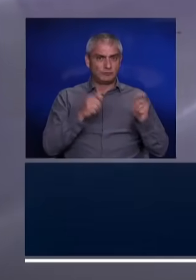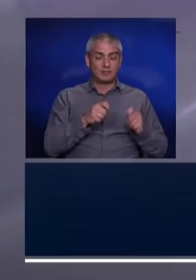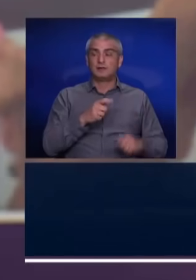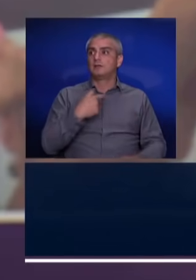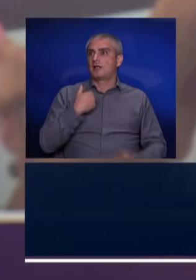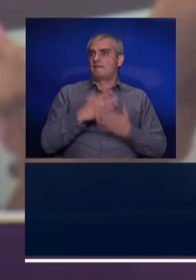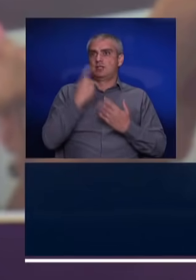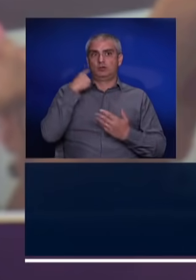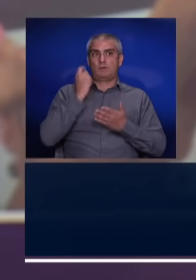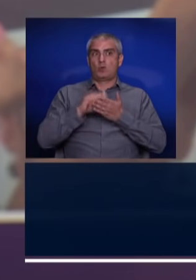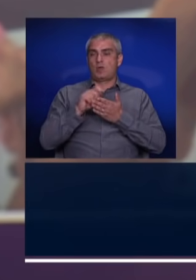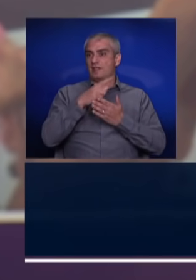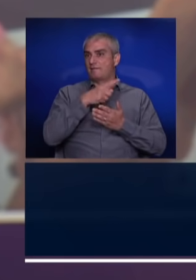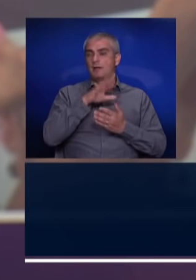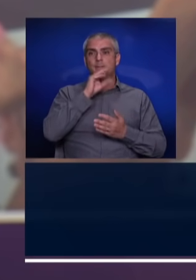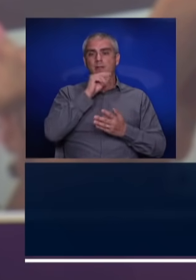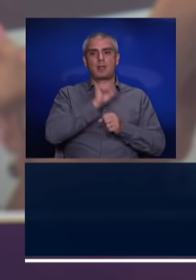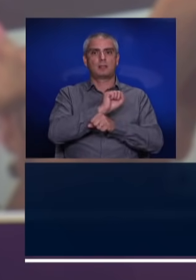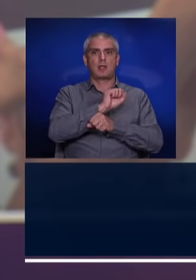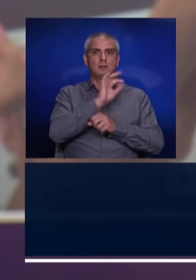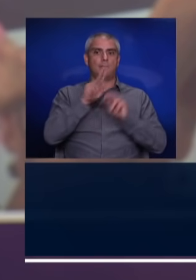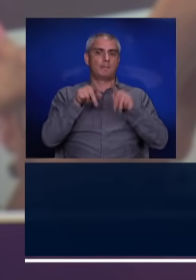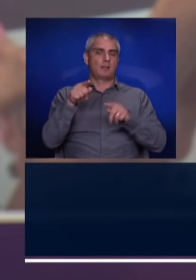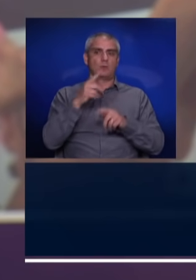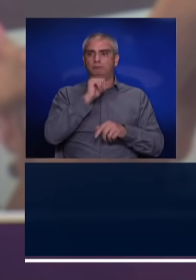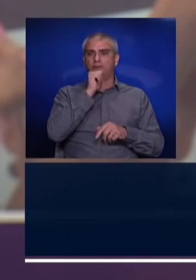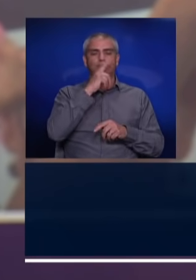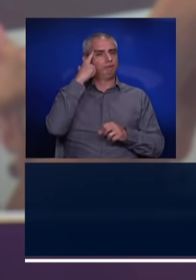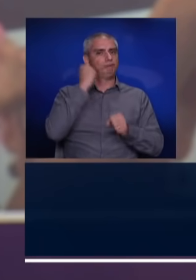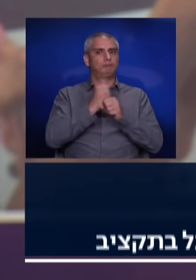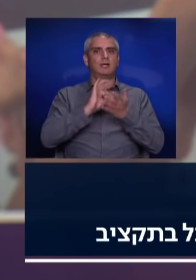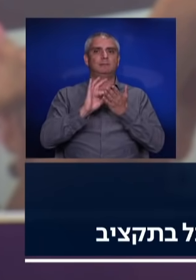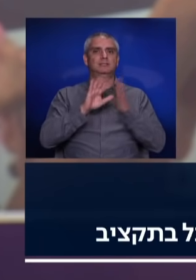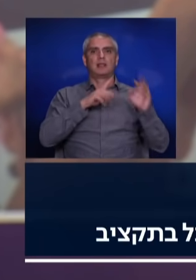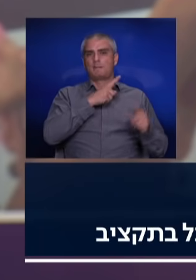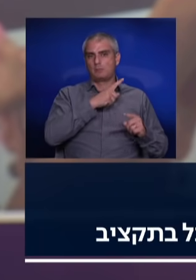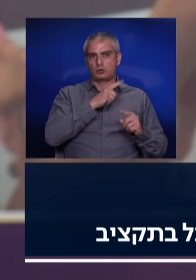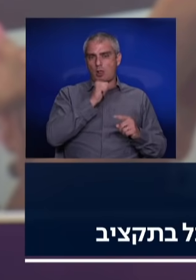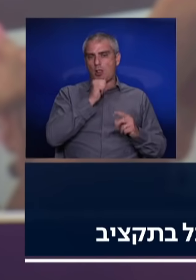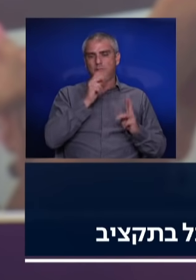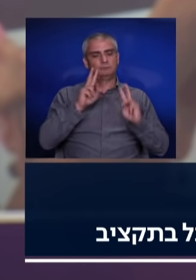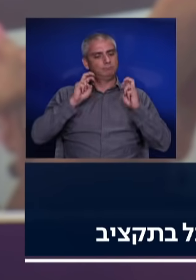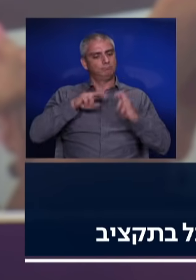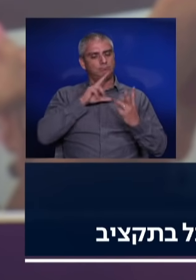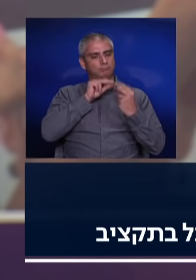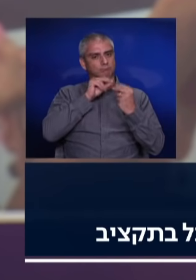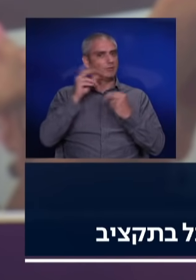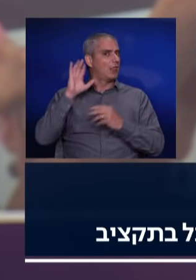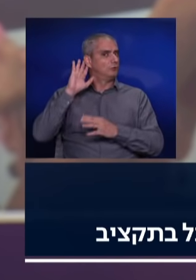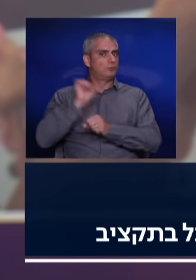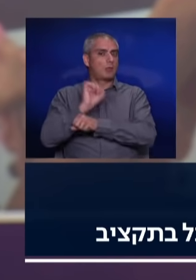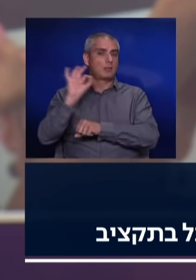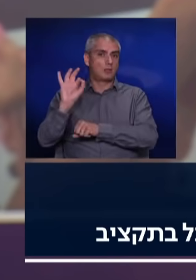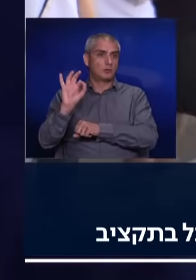שמענו בכתבה את איתי מדבר על טענה של המטפלות על סירוב עיקש של משרדי הממשלה לשבת איתן, לשמוע את הטענות הללו.